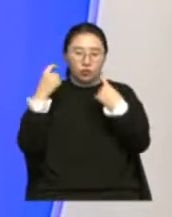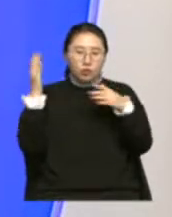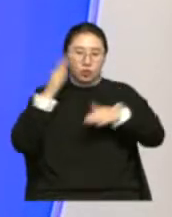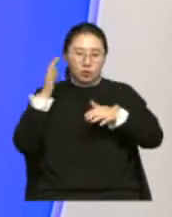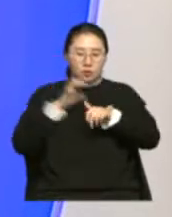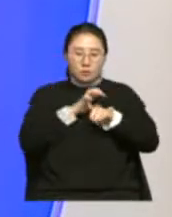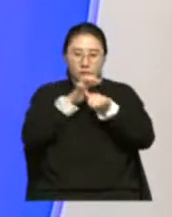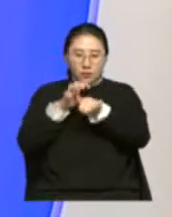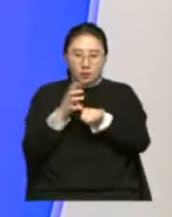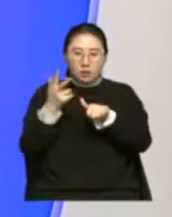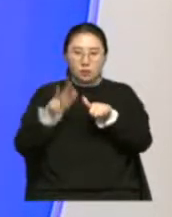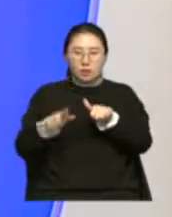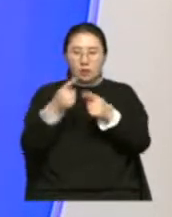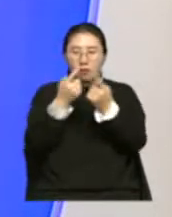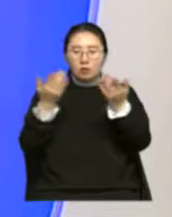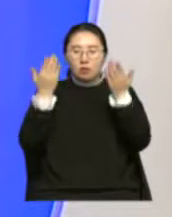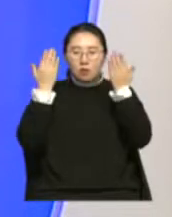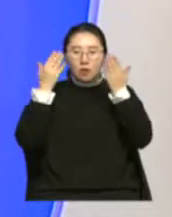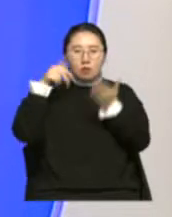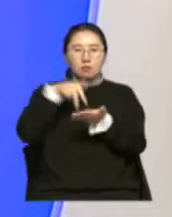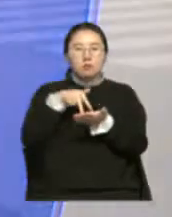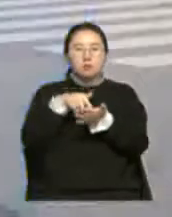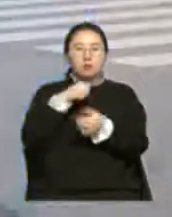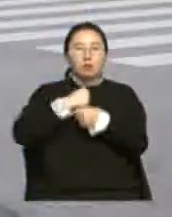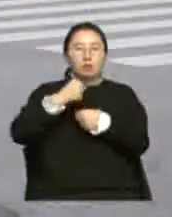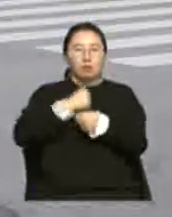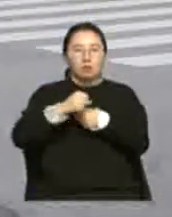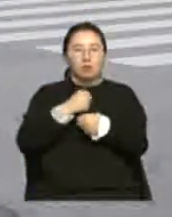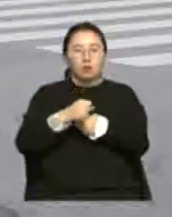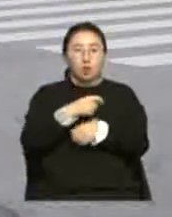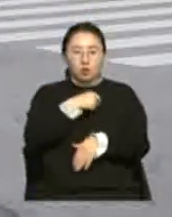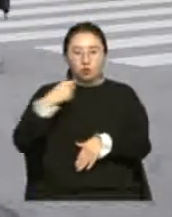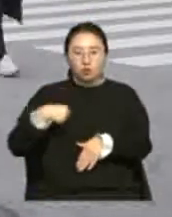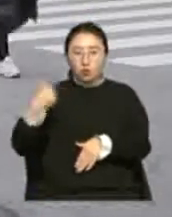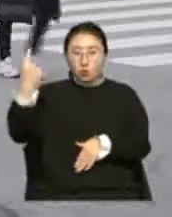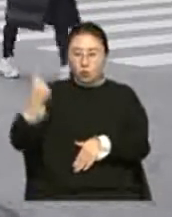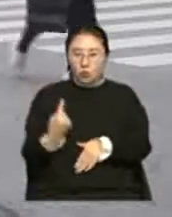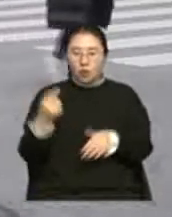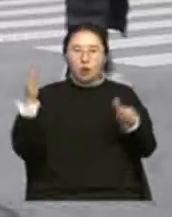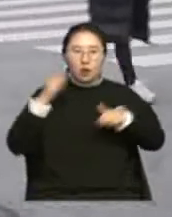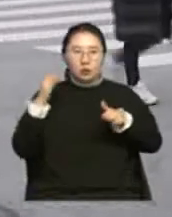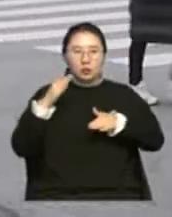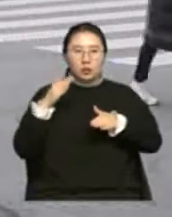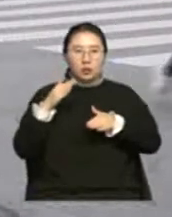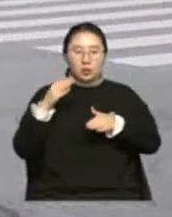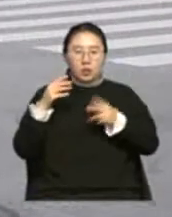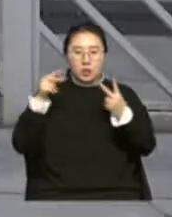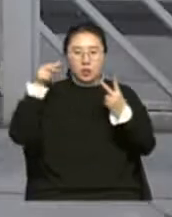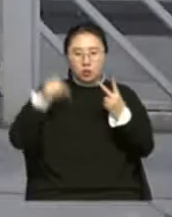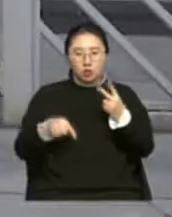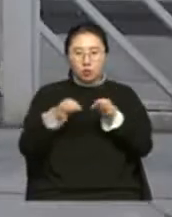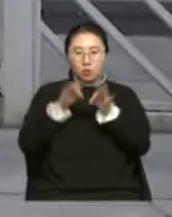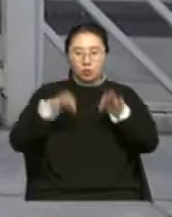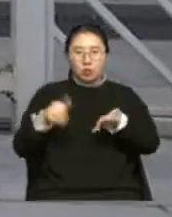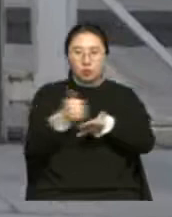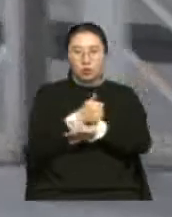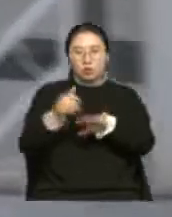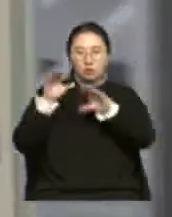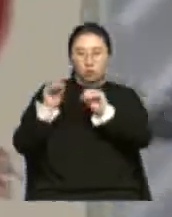밝혔으나 대학들은 난감한 상황입니다. 중국에서 들어온 학생들은 입국 후 2주간 등교